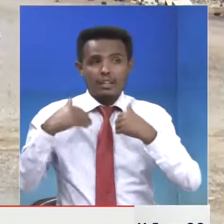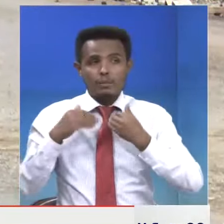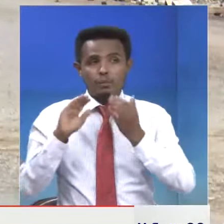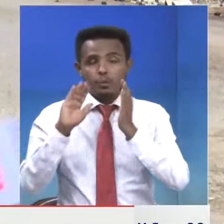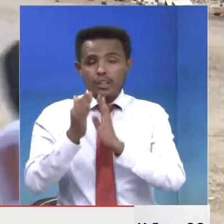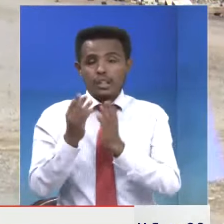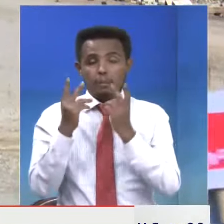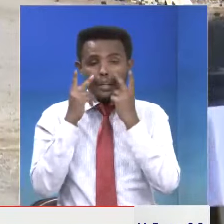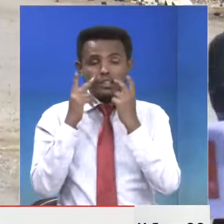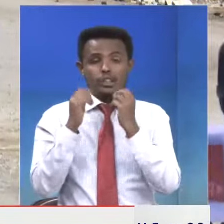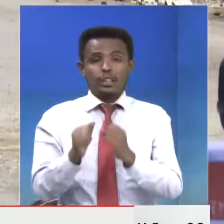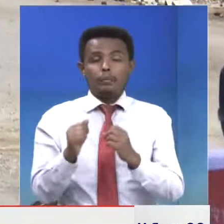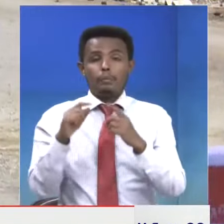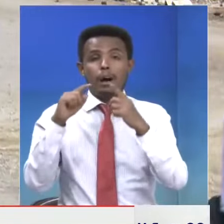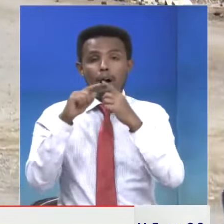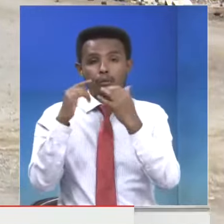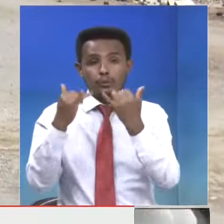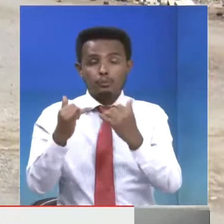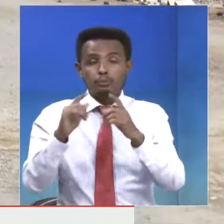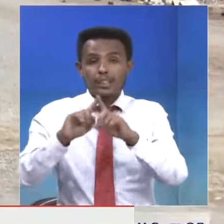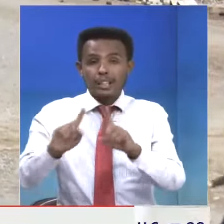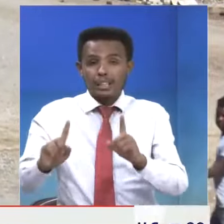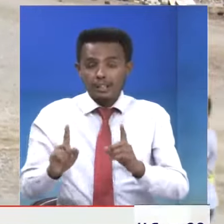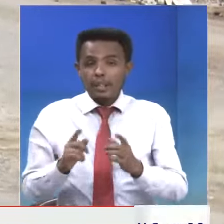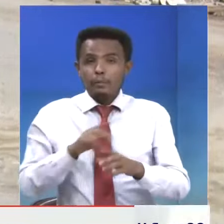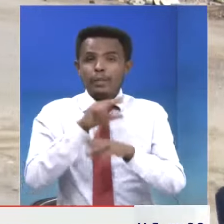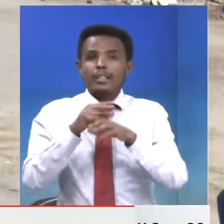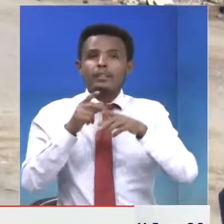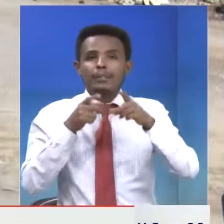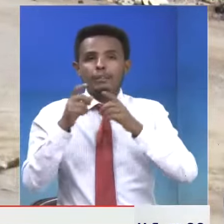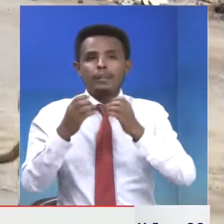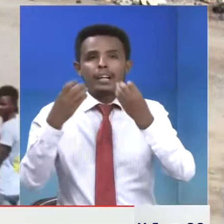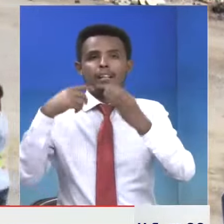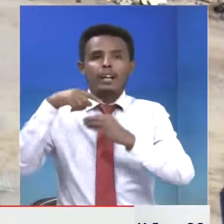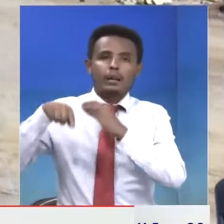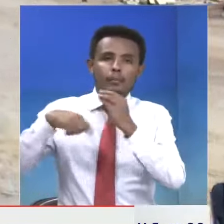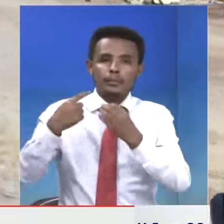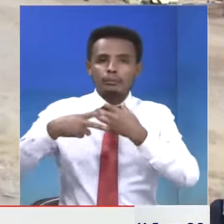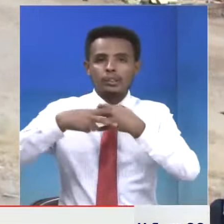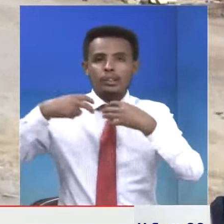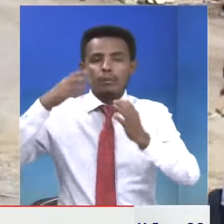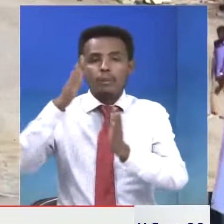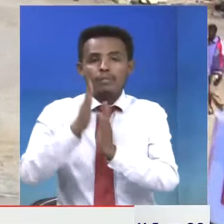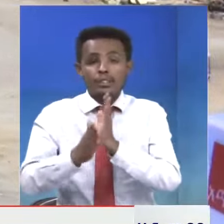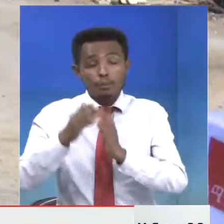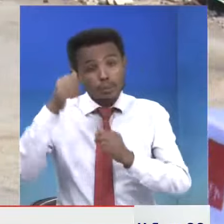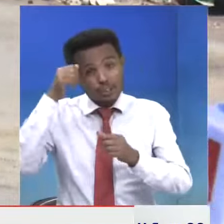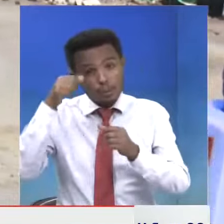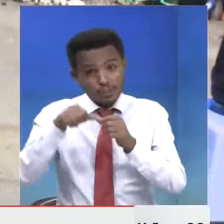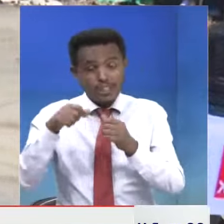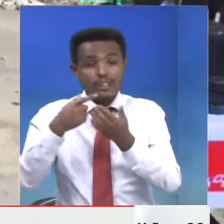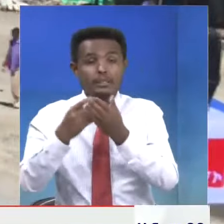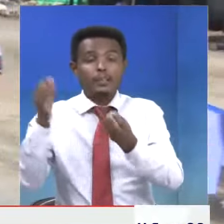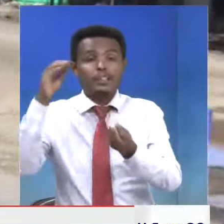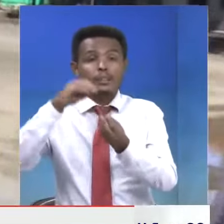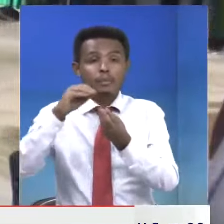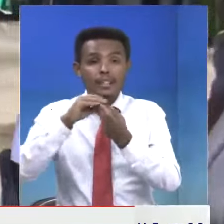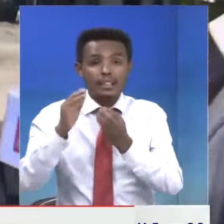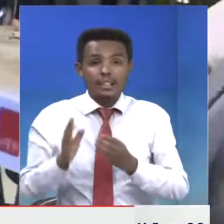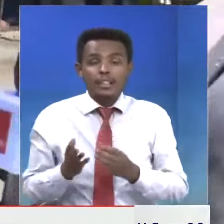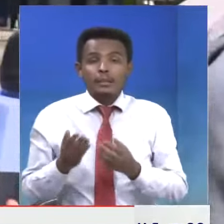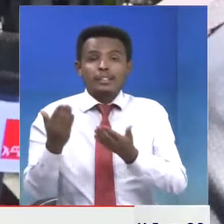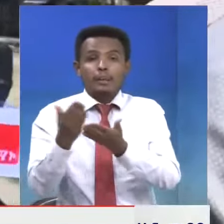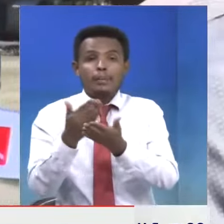ይቻላል። በተለይ እንግዲህ በዚህ በብሔረሰብ አስተዳደሩ በርካታ አካባቢዎች ወራሪ ቡድኑ ዘረፋ መፈጸሙ ይታወቃል። ከዛ በተጨማሪም ሰብል